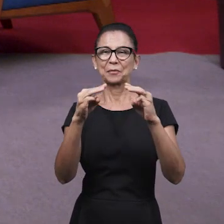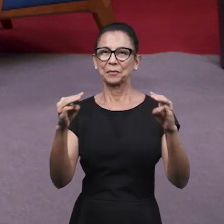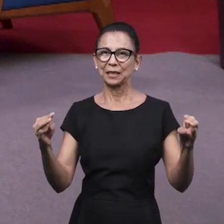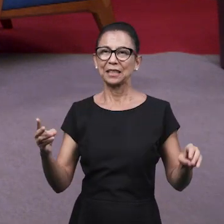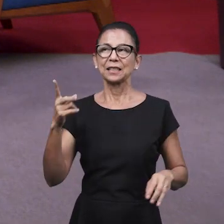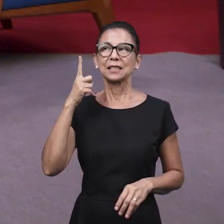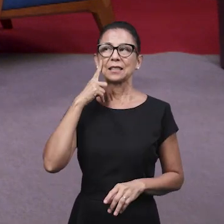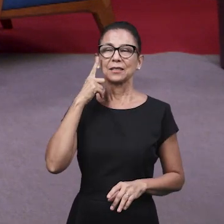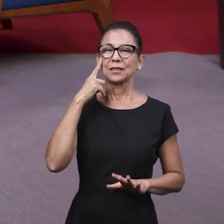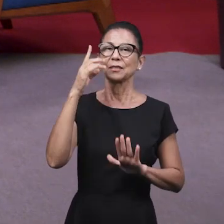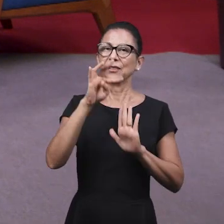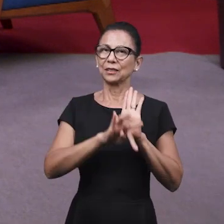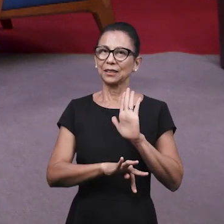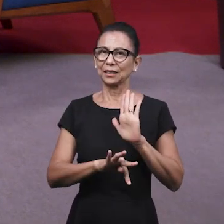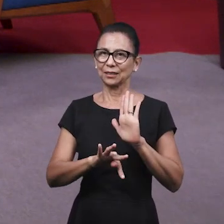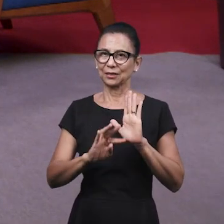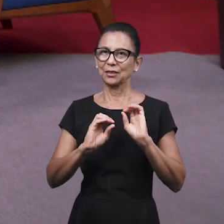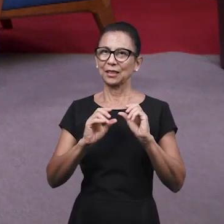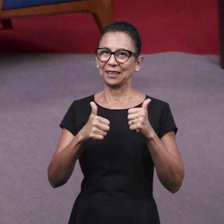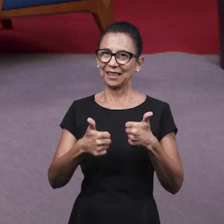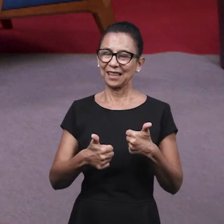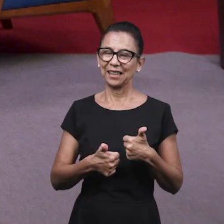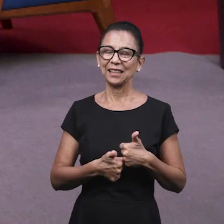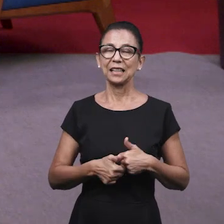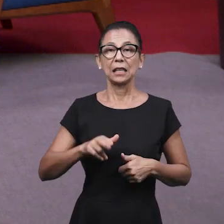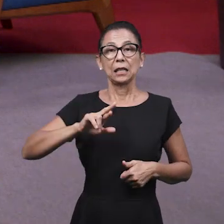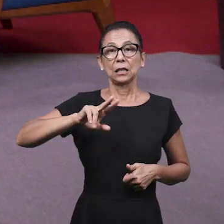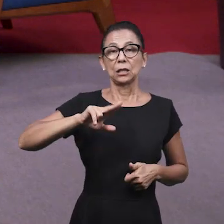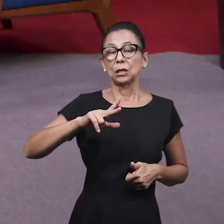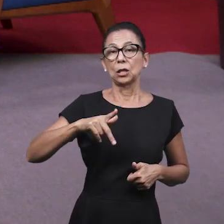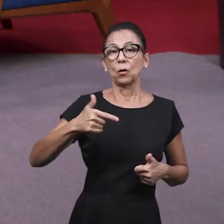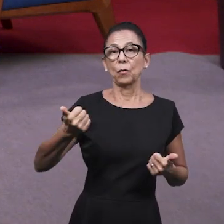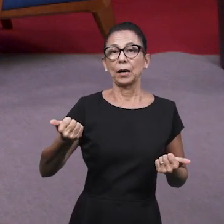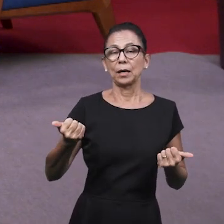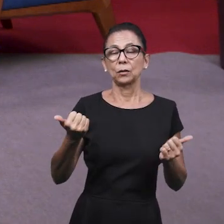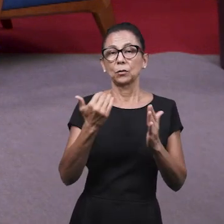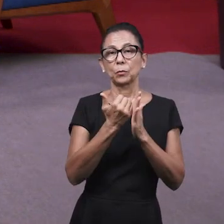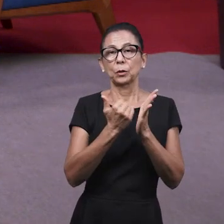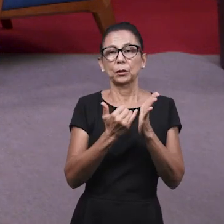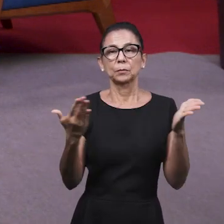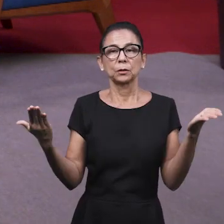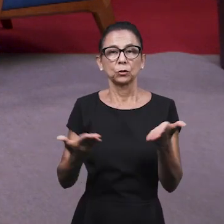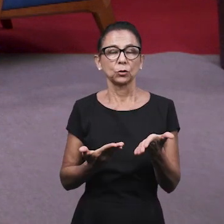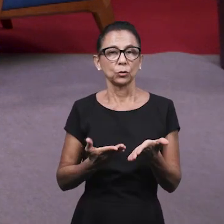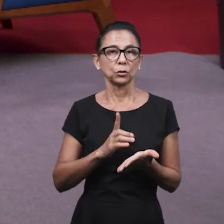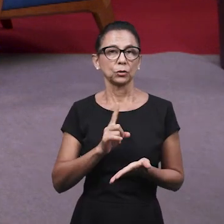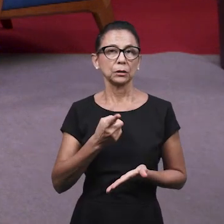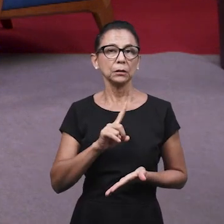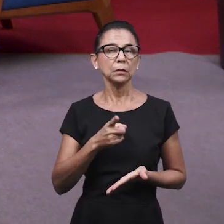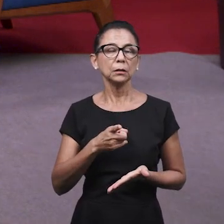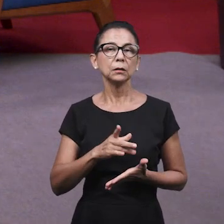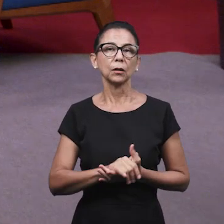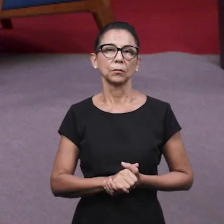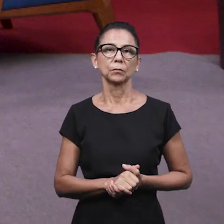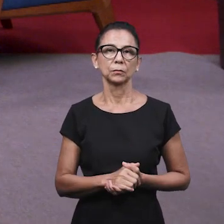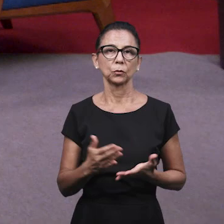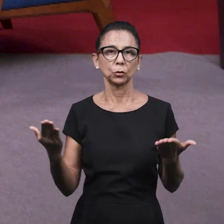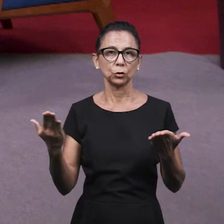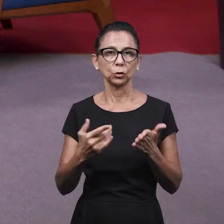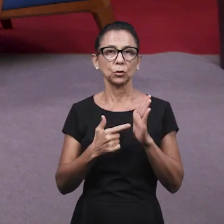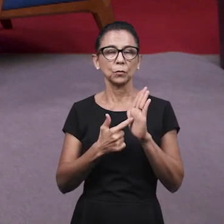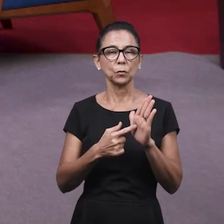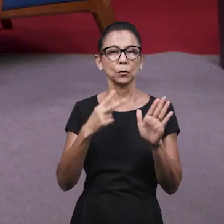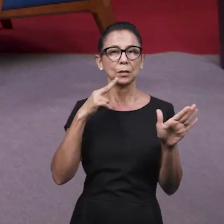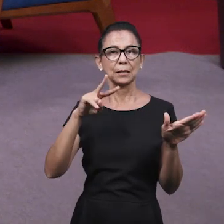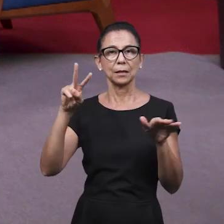programme. Donc, ce n'est pas le sujet de ce programme qu'on a déjà traité,